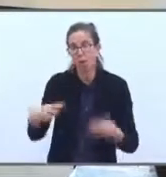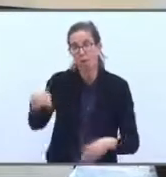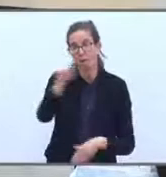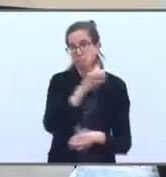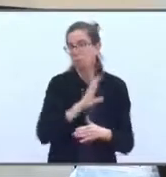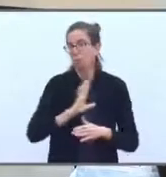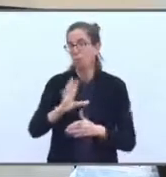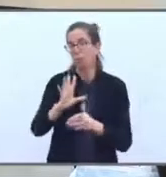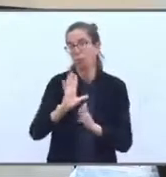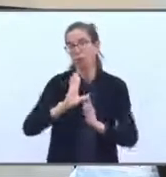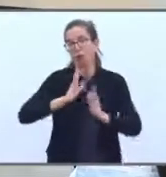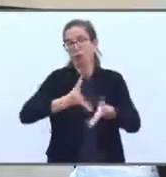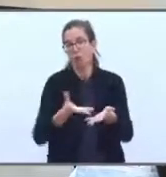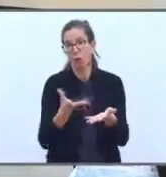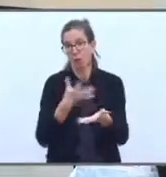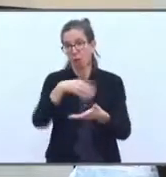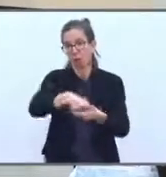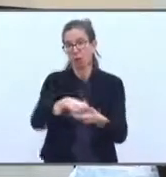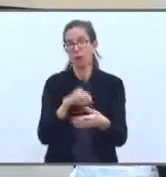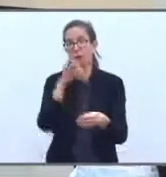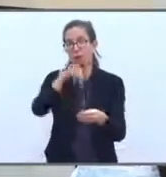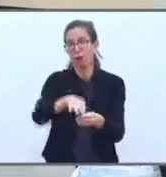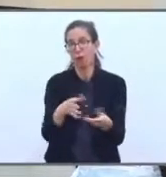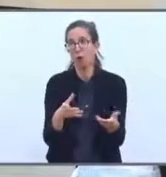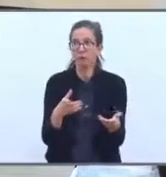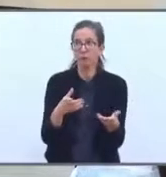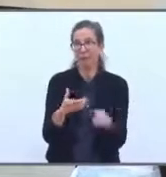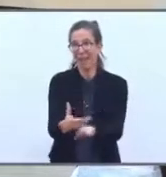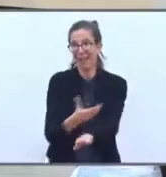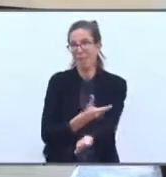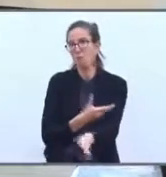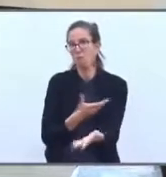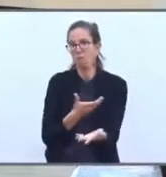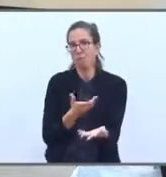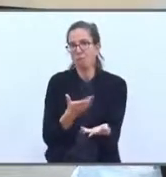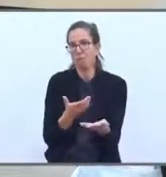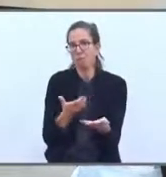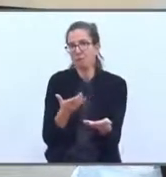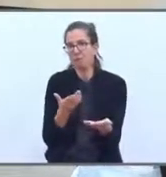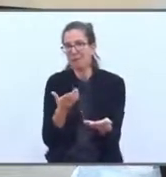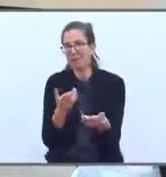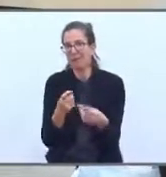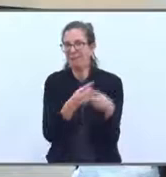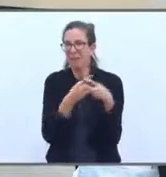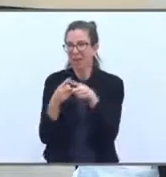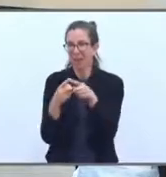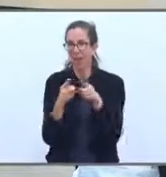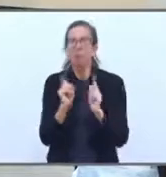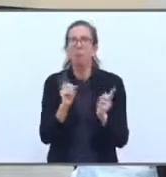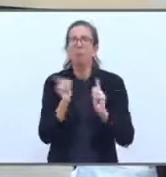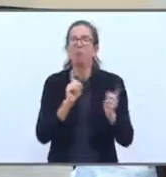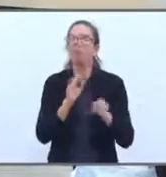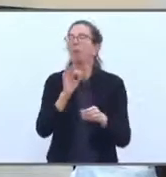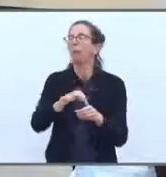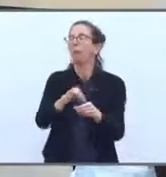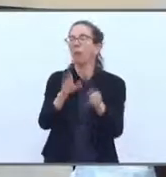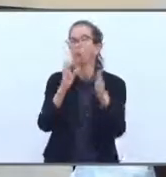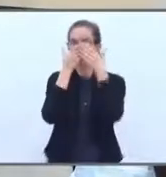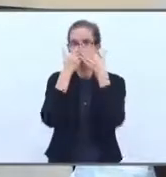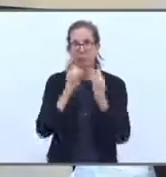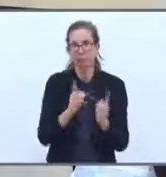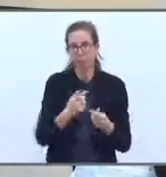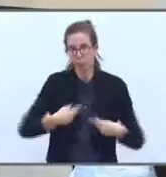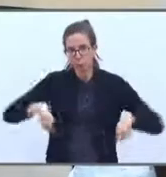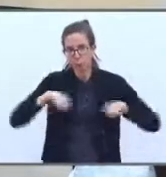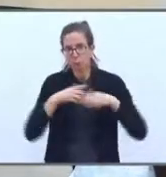public. Il ne s'agit pas simplement de prendre pour nous une décision, il s'agit de la faire partager. Donc concernant